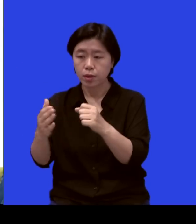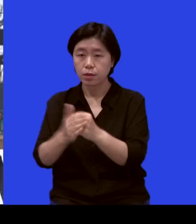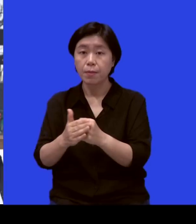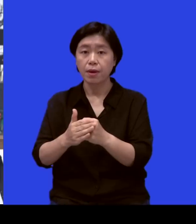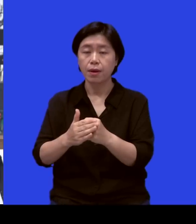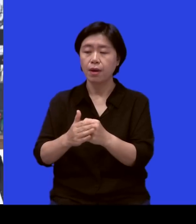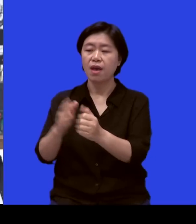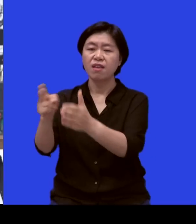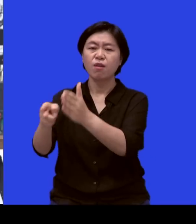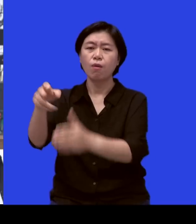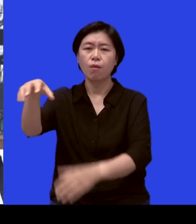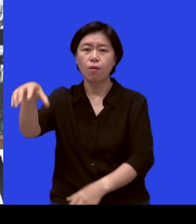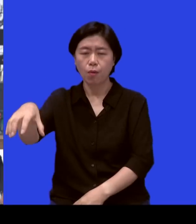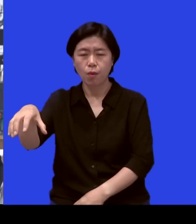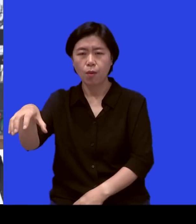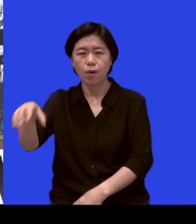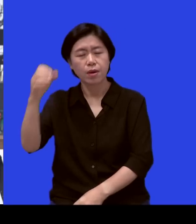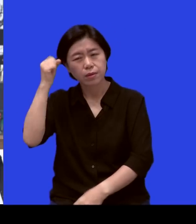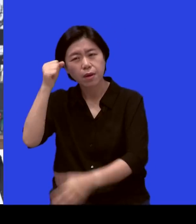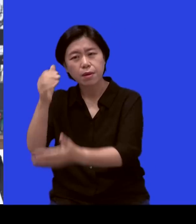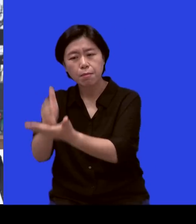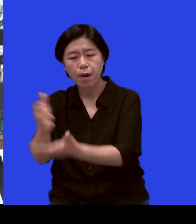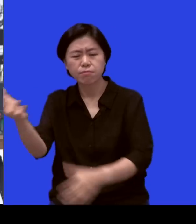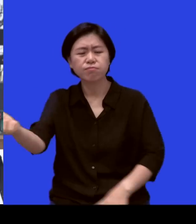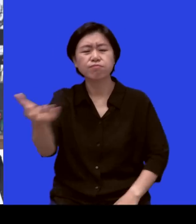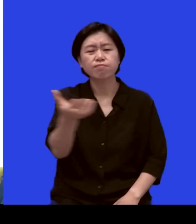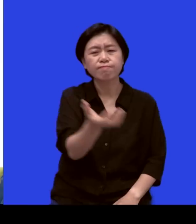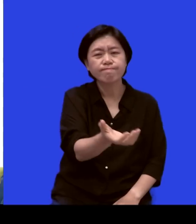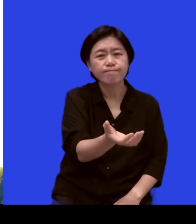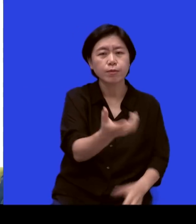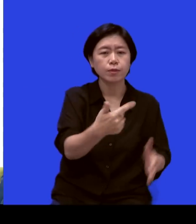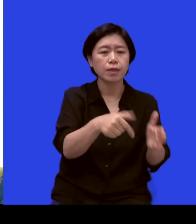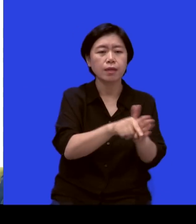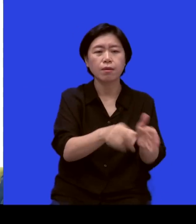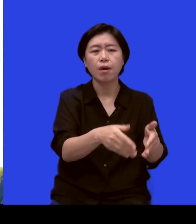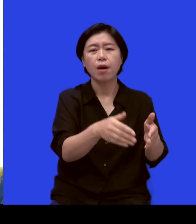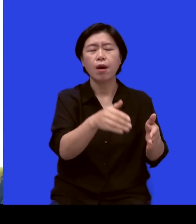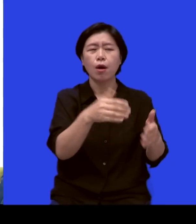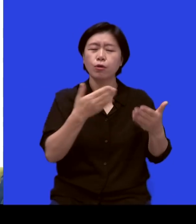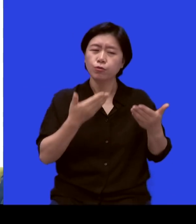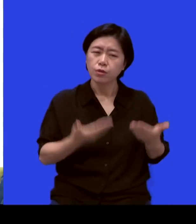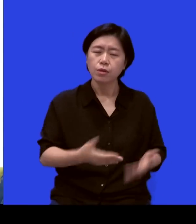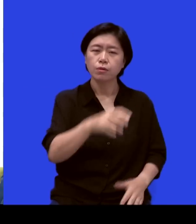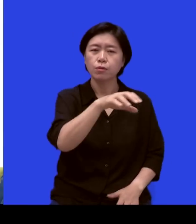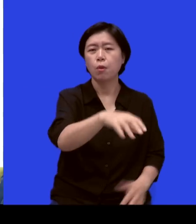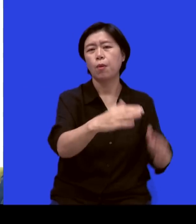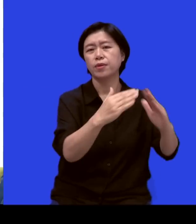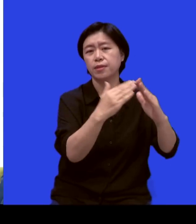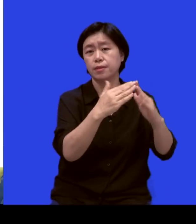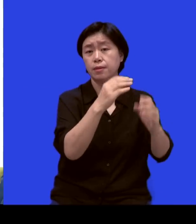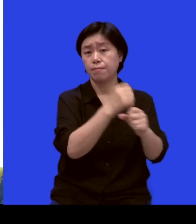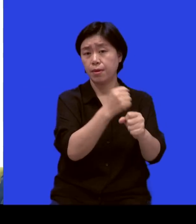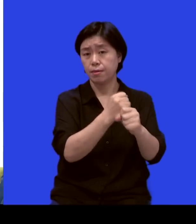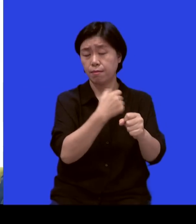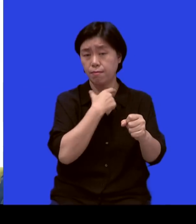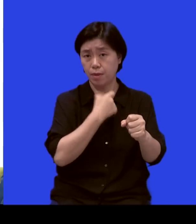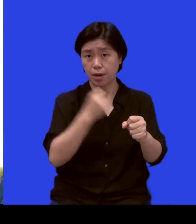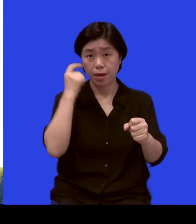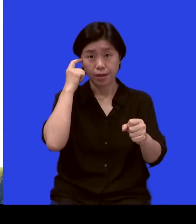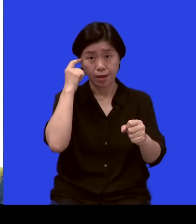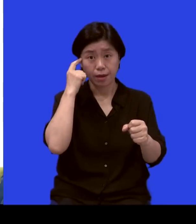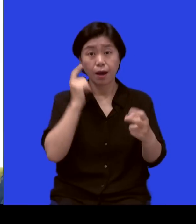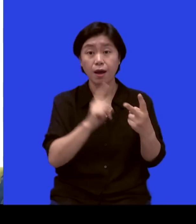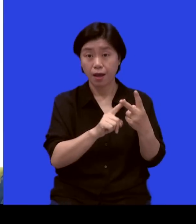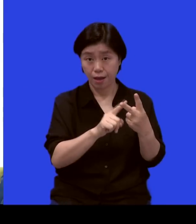해야 되겠구나 하는 생각이 있어가지고 그러려니까 이분들이 쉬면서 지낼 수 있는 곳이 있어야 되잖아요.